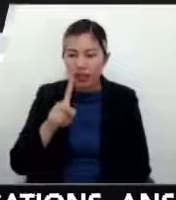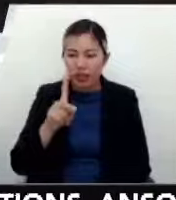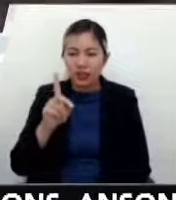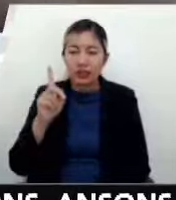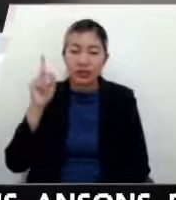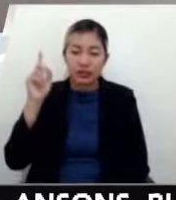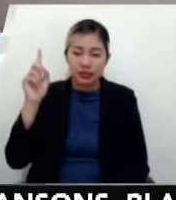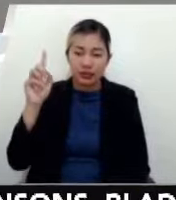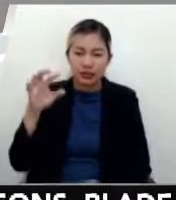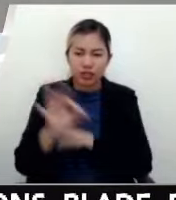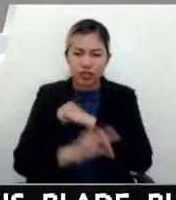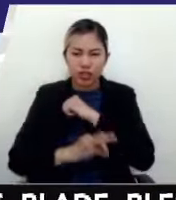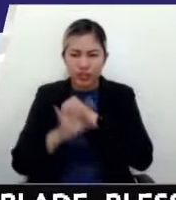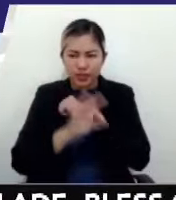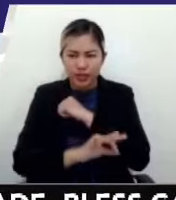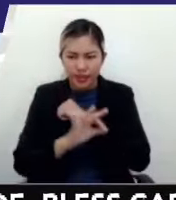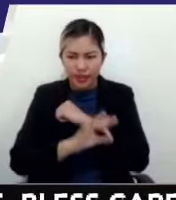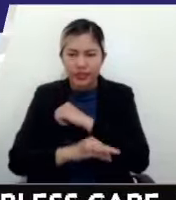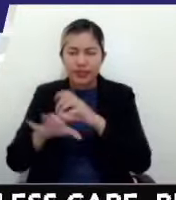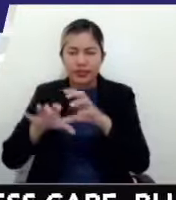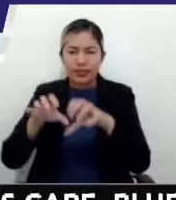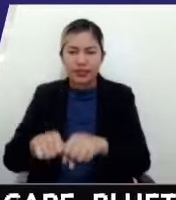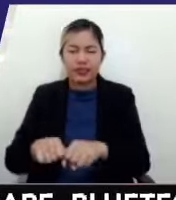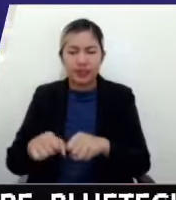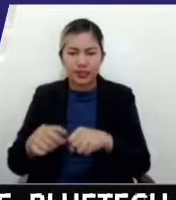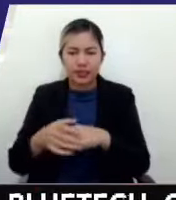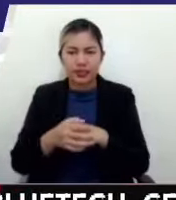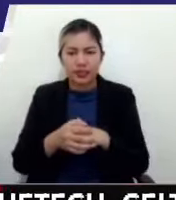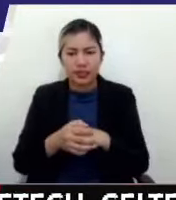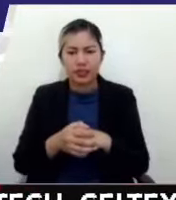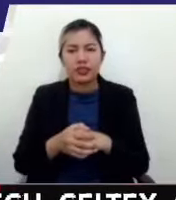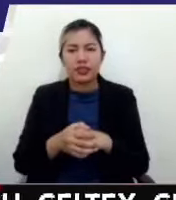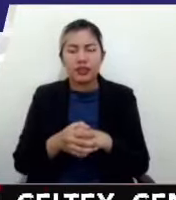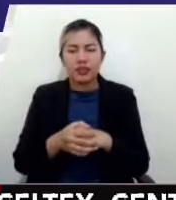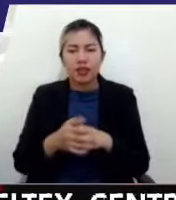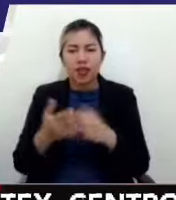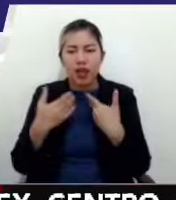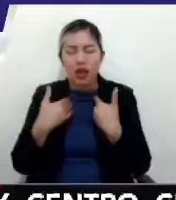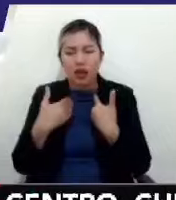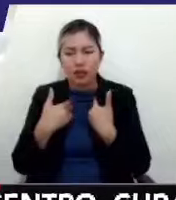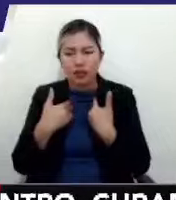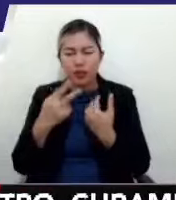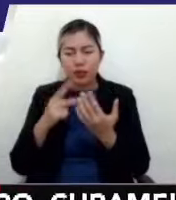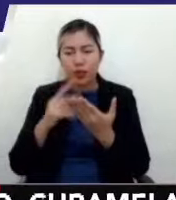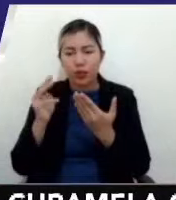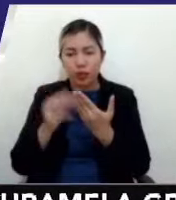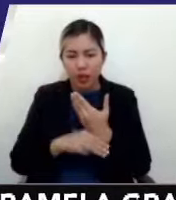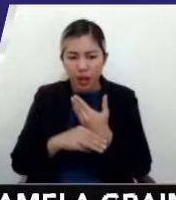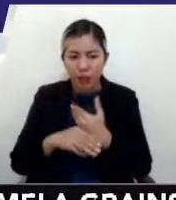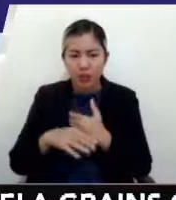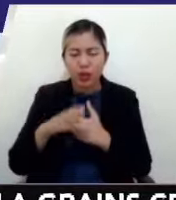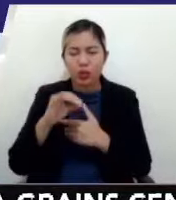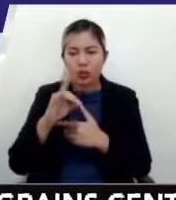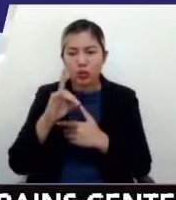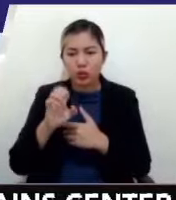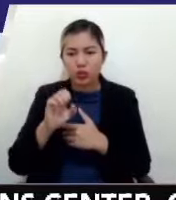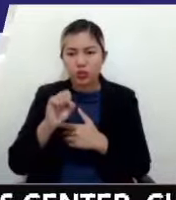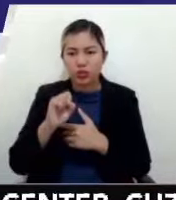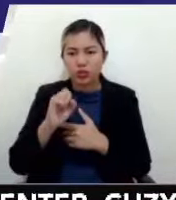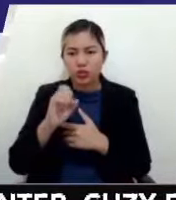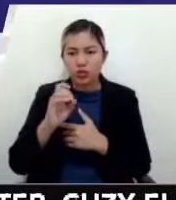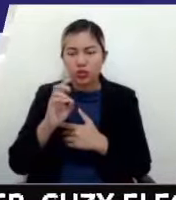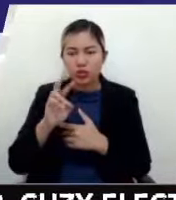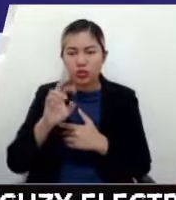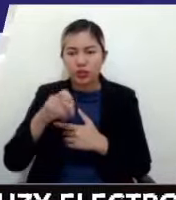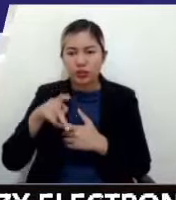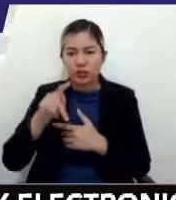hacker, merong buyer ng data. May nakita kaming program code and script na pwede magamit to access other system